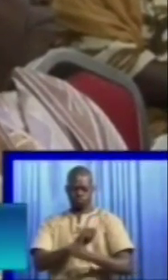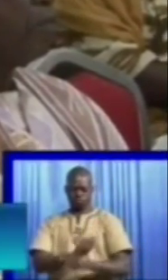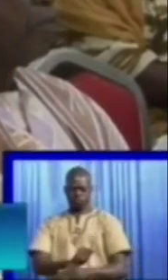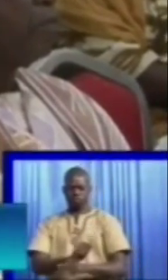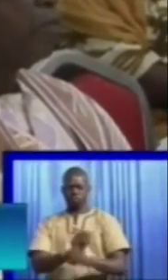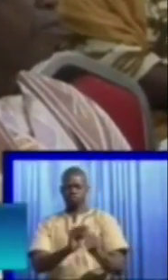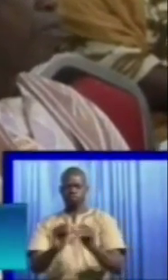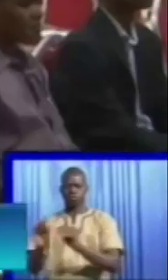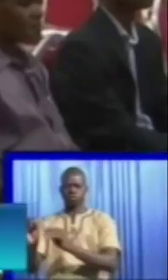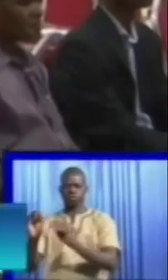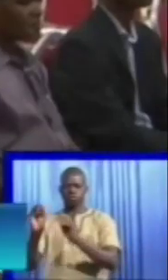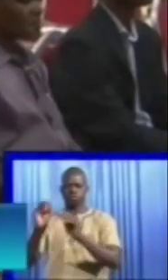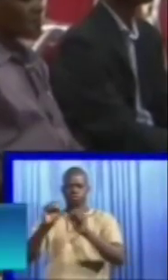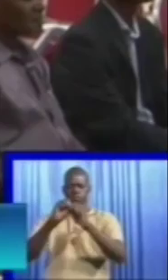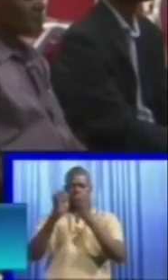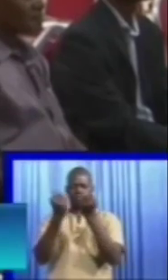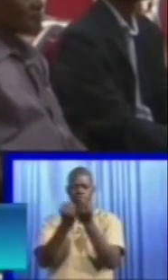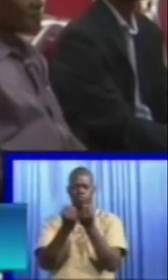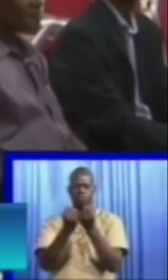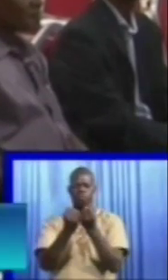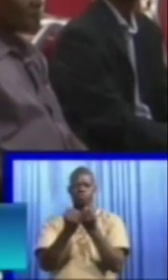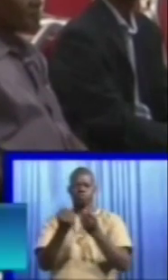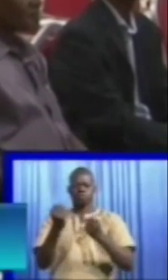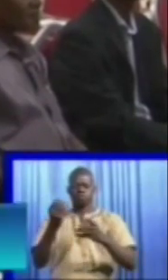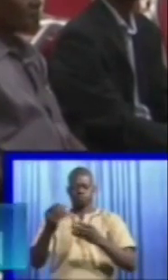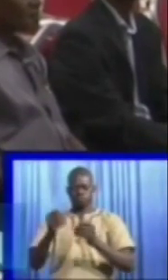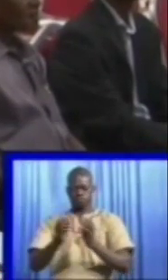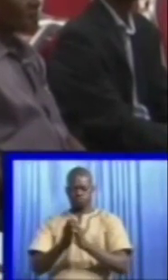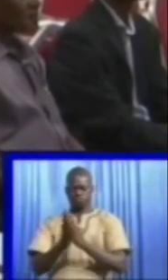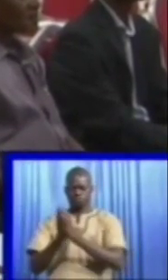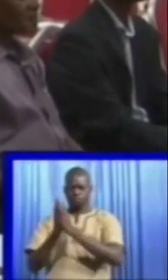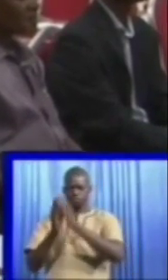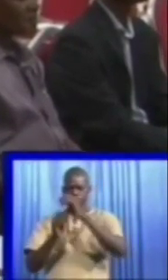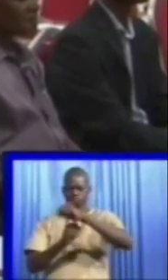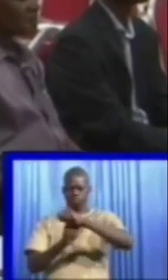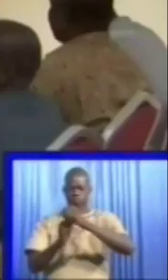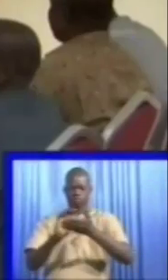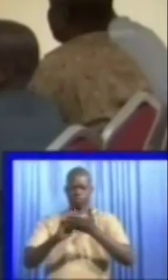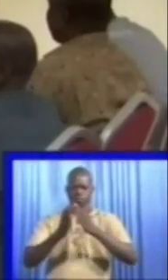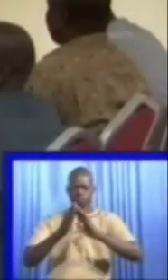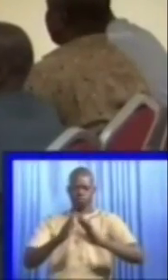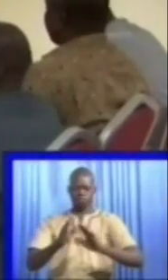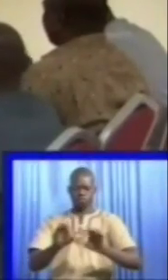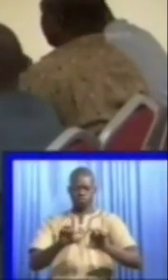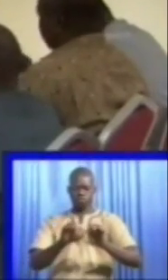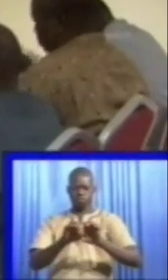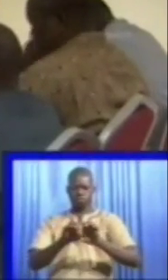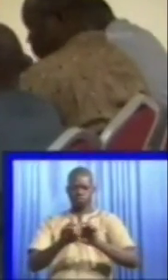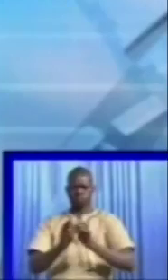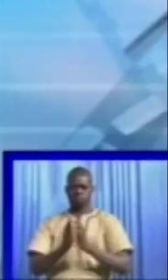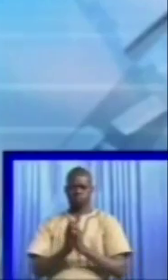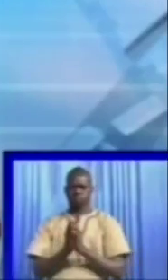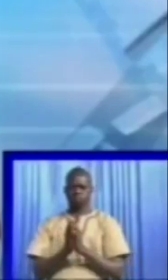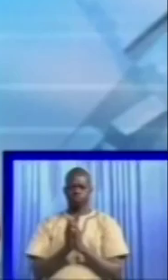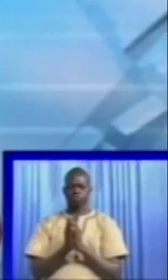des organisations de la société civile dans la médiation pour préserver la paix et la cohésion sociale.